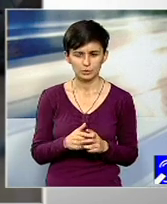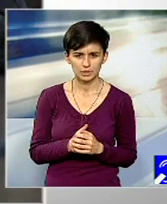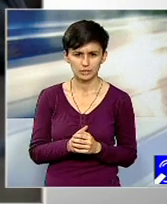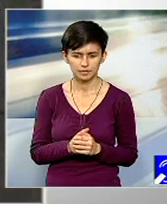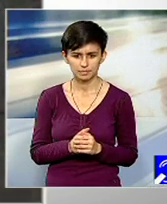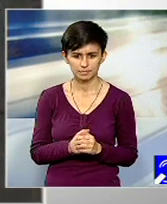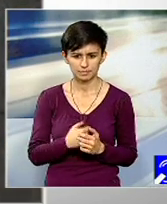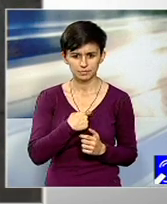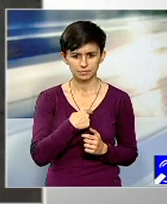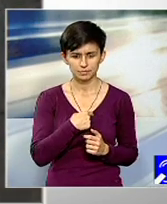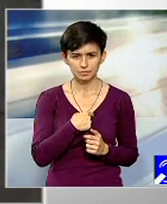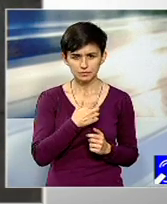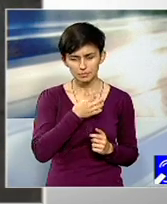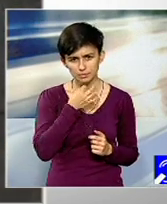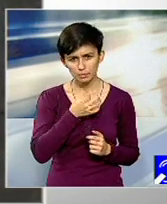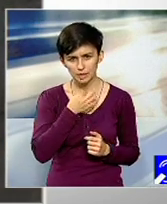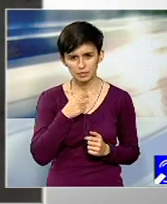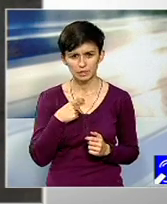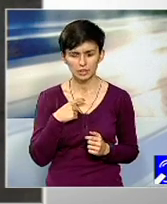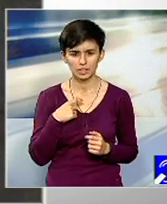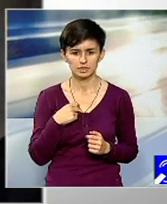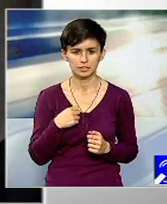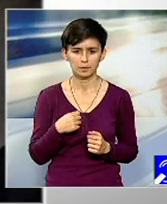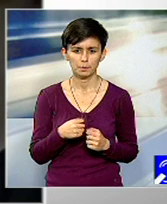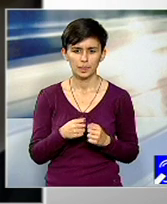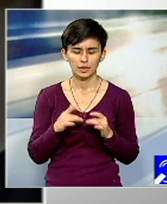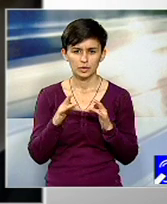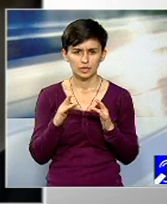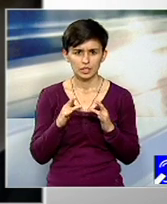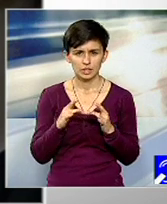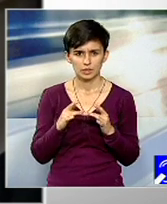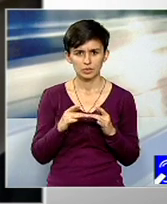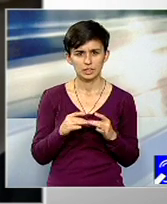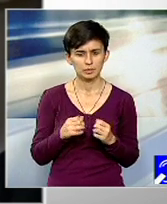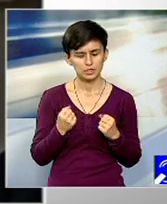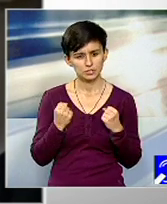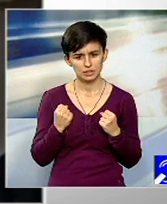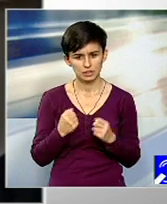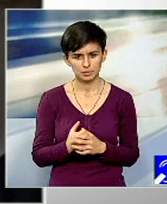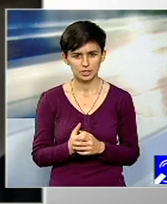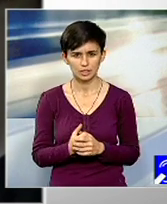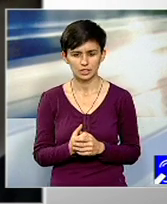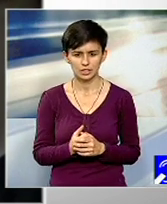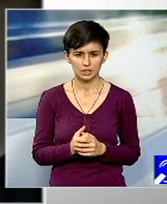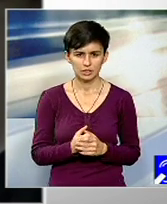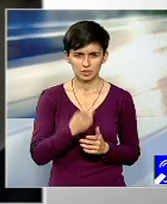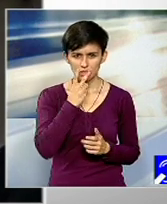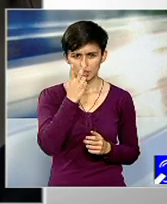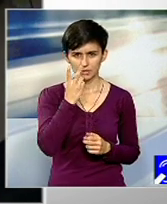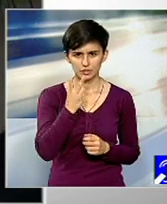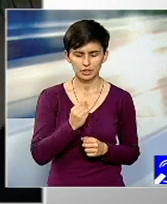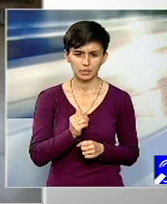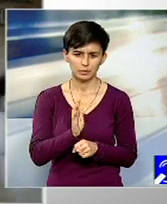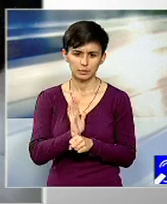Am putea spune, e o confruntare destul de intensă, și profit de ocazie să le spun celor care ne urmesc acum pe micile ecrane, doamnelor,